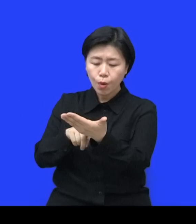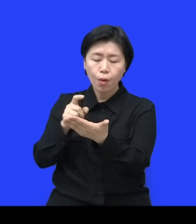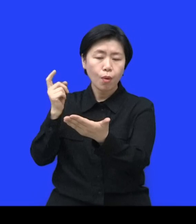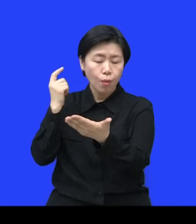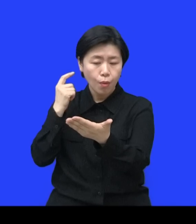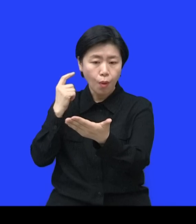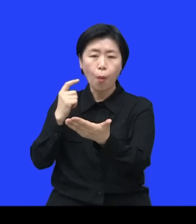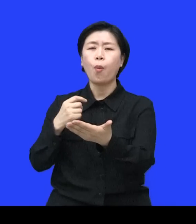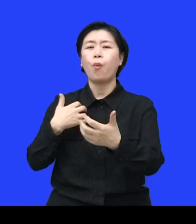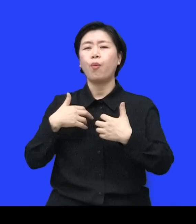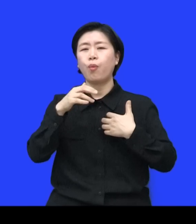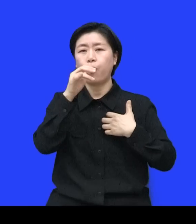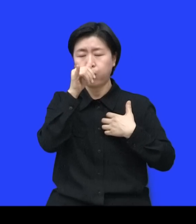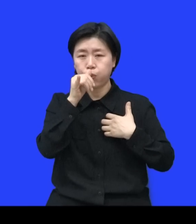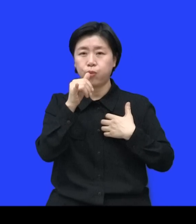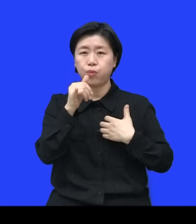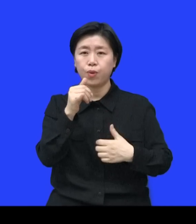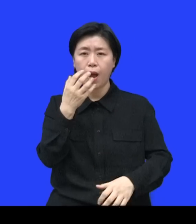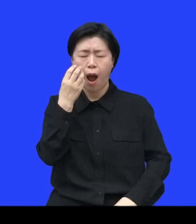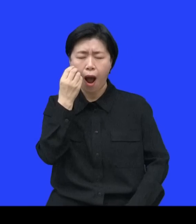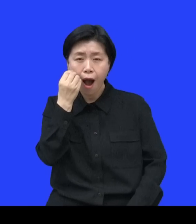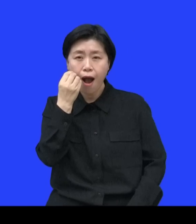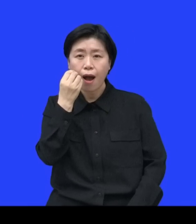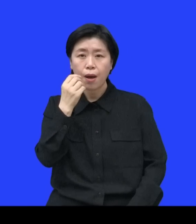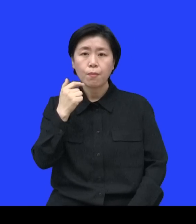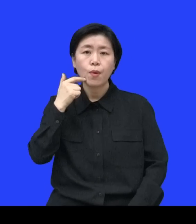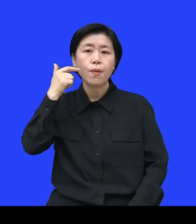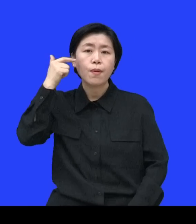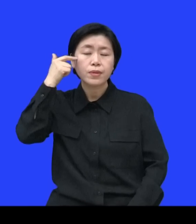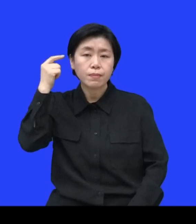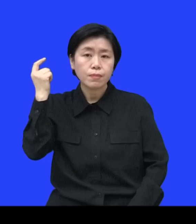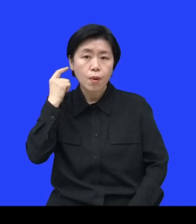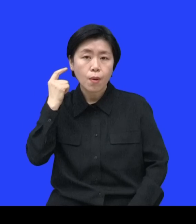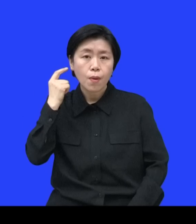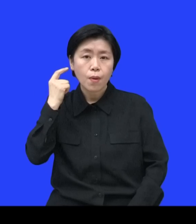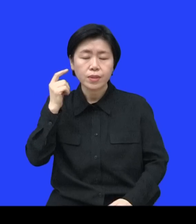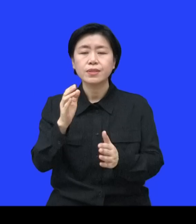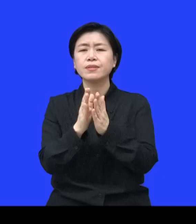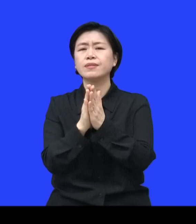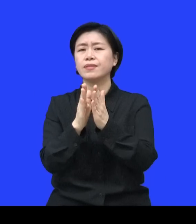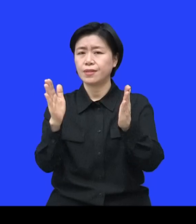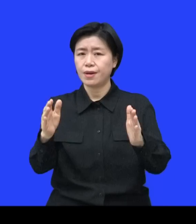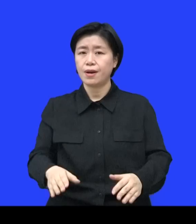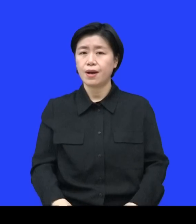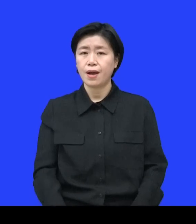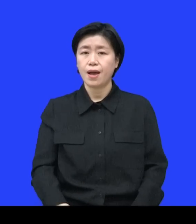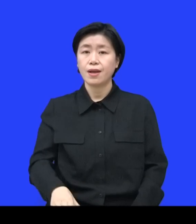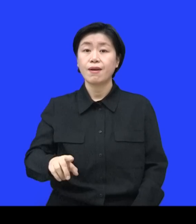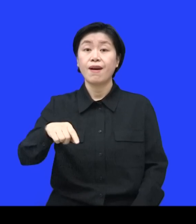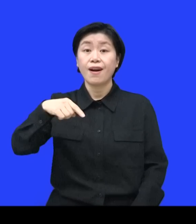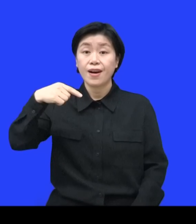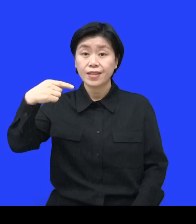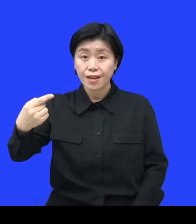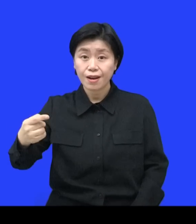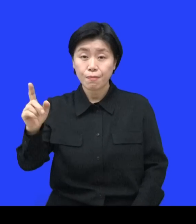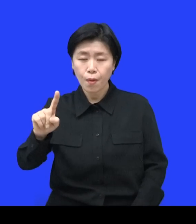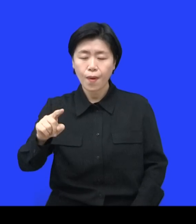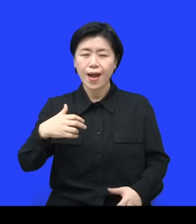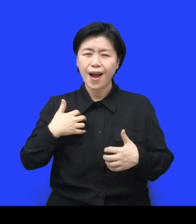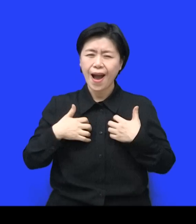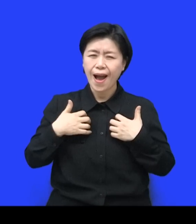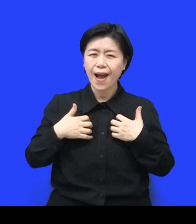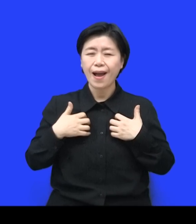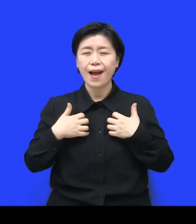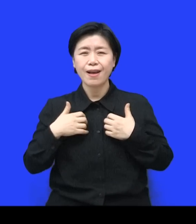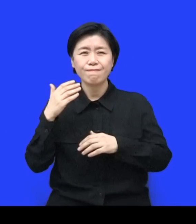그러면서 신기하게 목사님 설교를 듣기 시작해요. 그러다가 와 재밌네